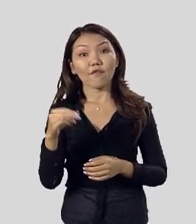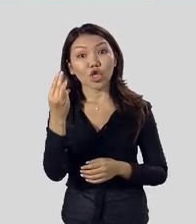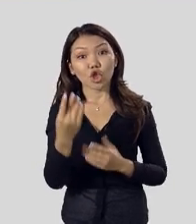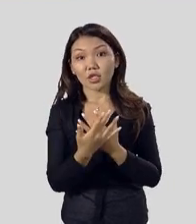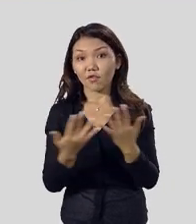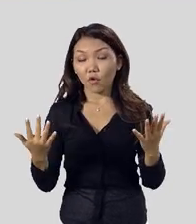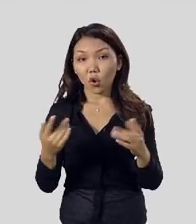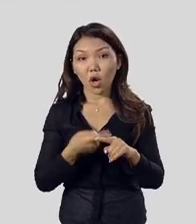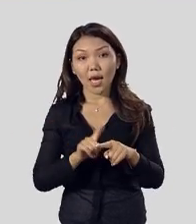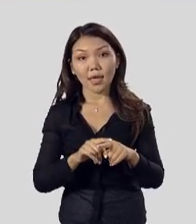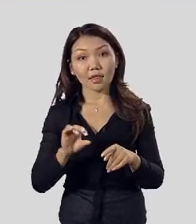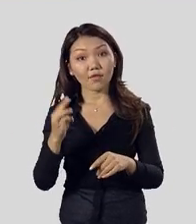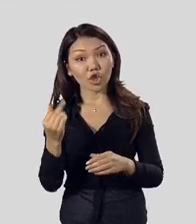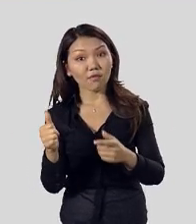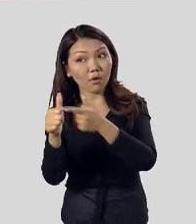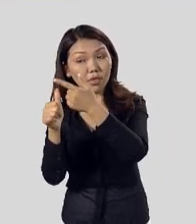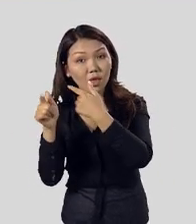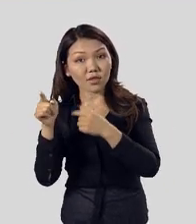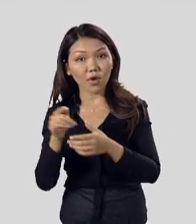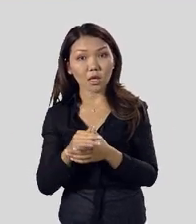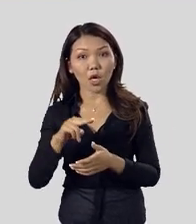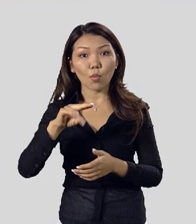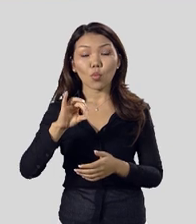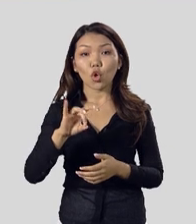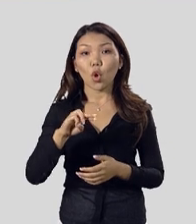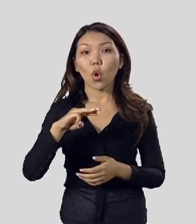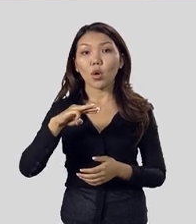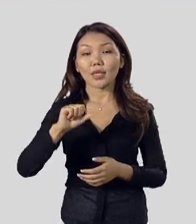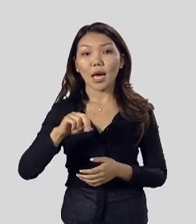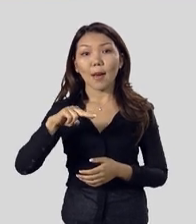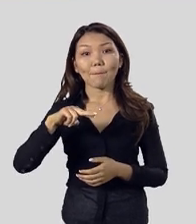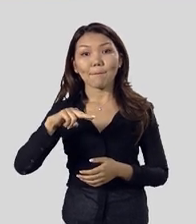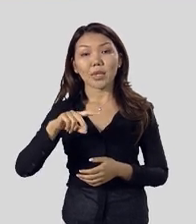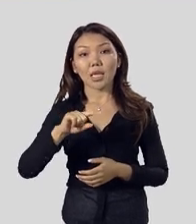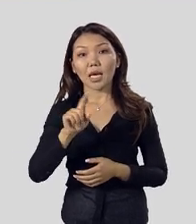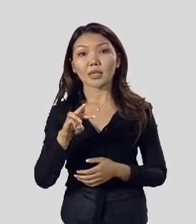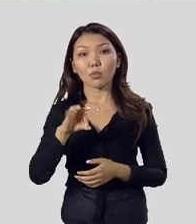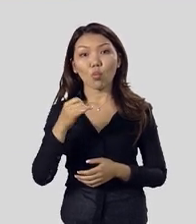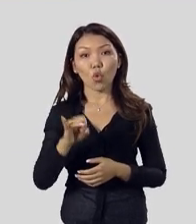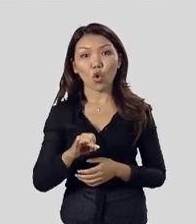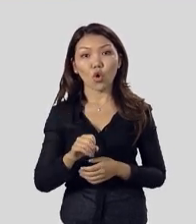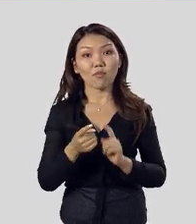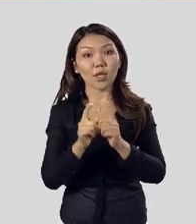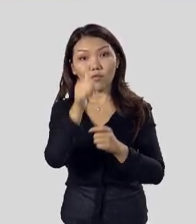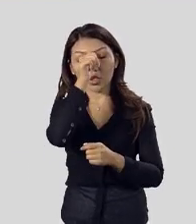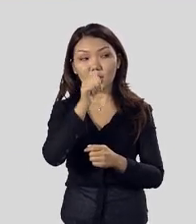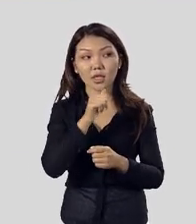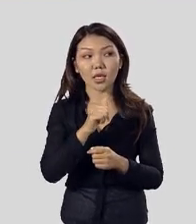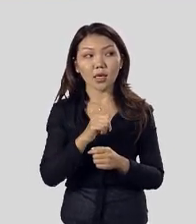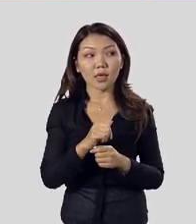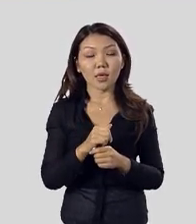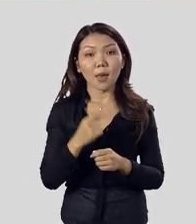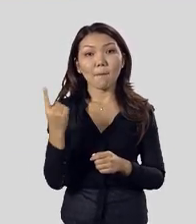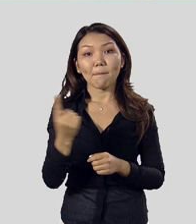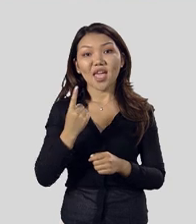вещество он назвал про то плазмой что в переводе с греческого обозначает первое образование